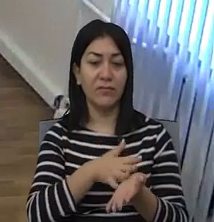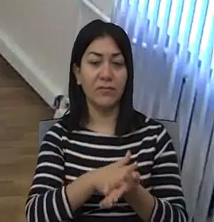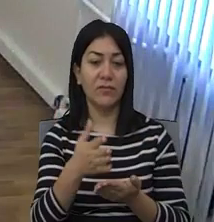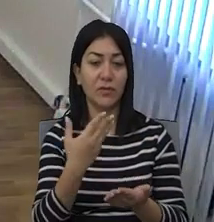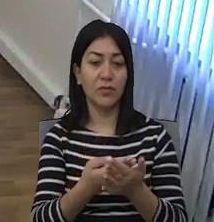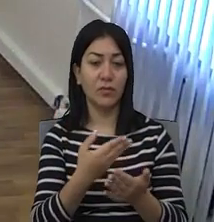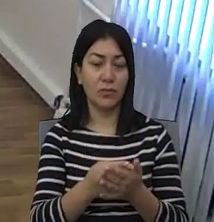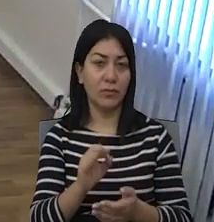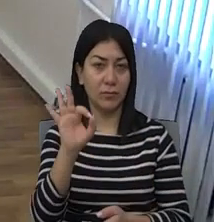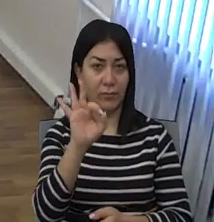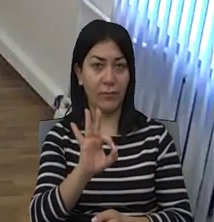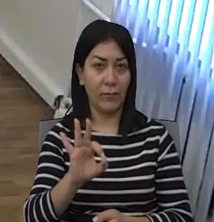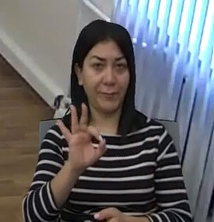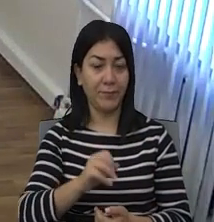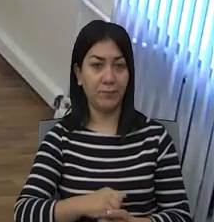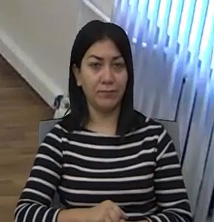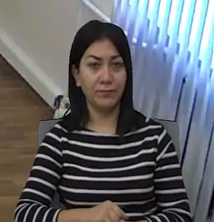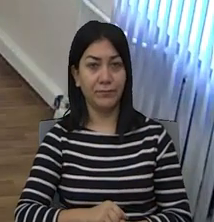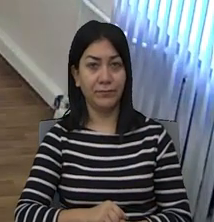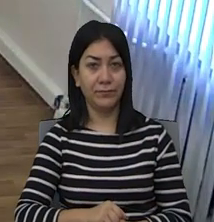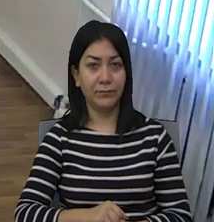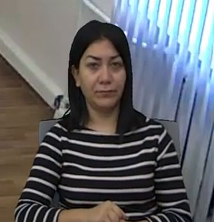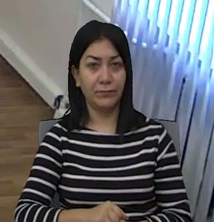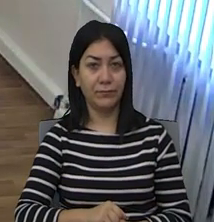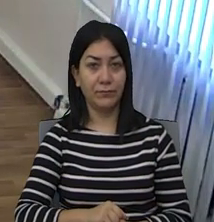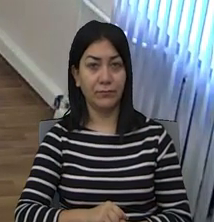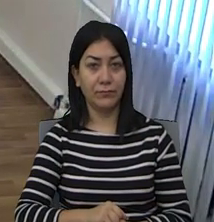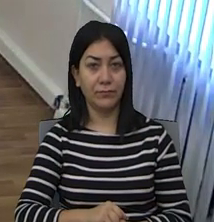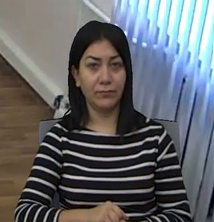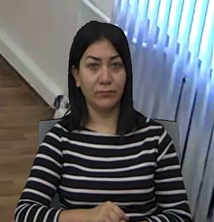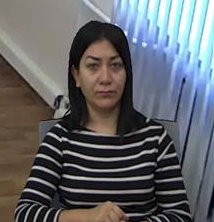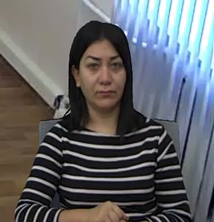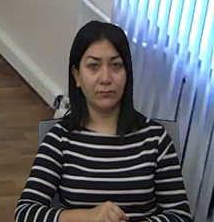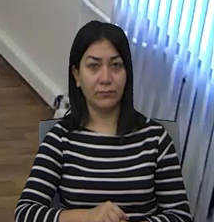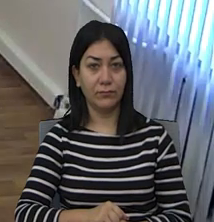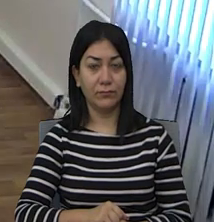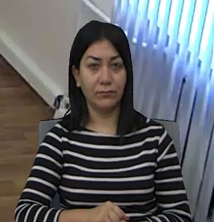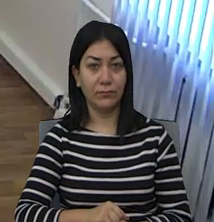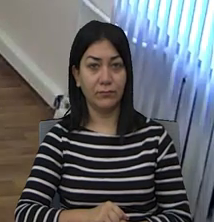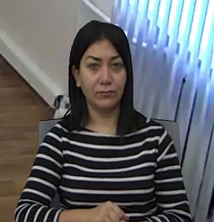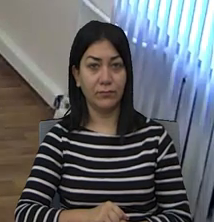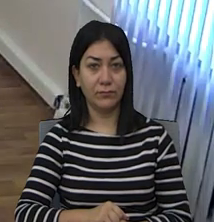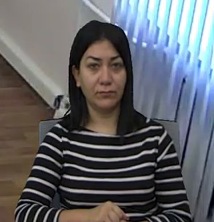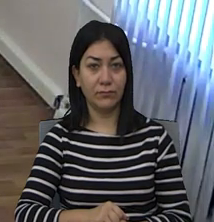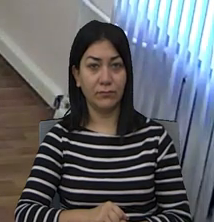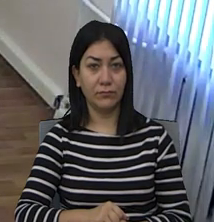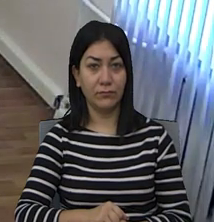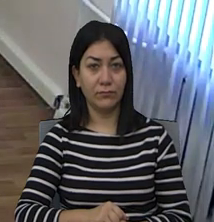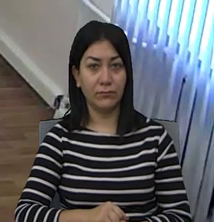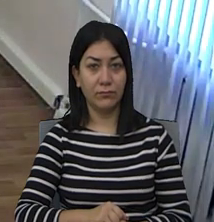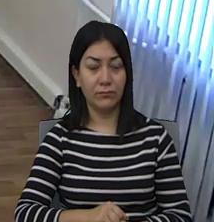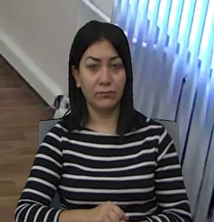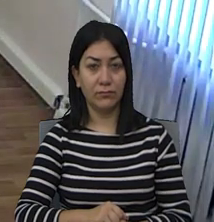գումարների վրա. In addition, the UK government has put a high priority on strengthening our cyber resilience. Հավելումն